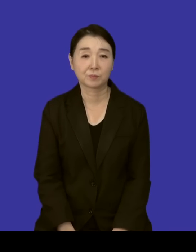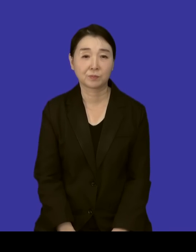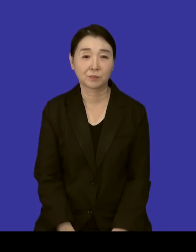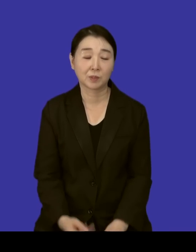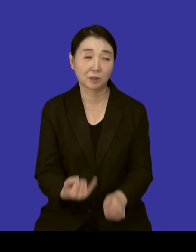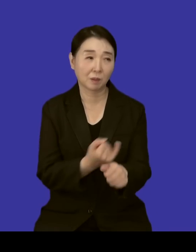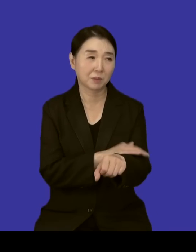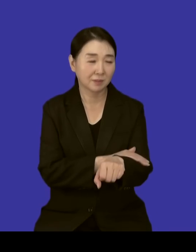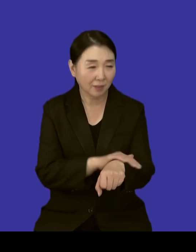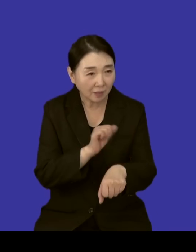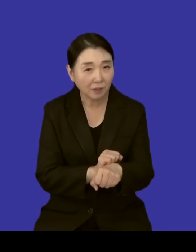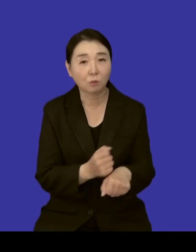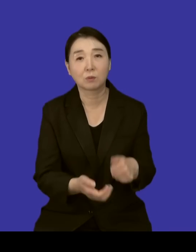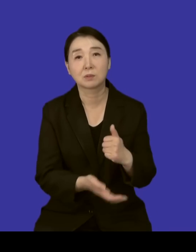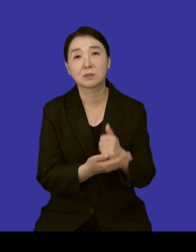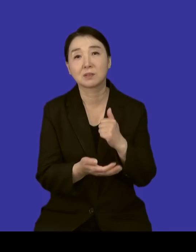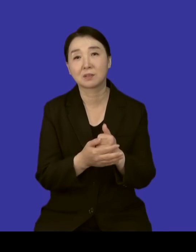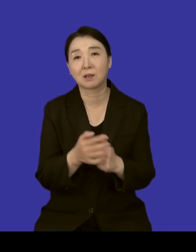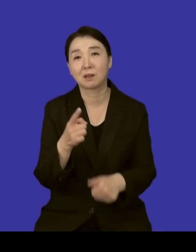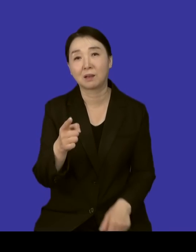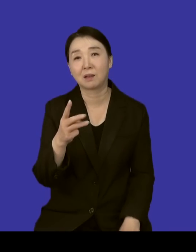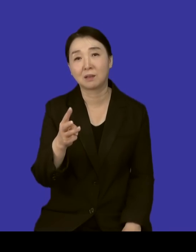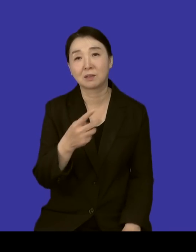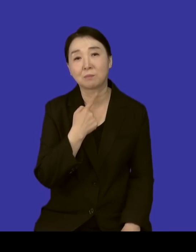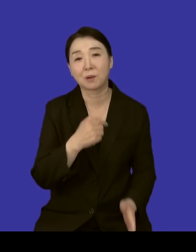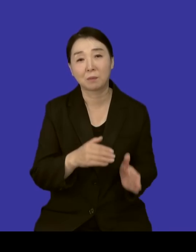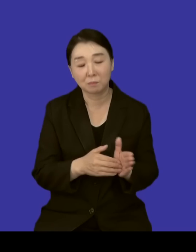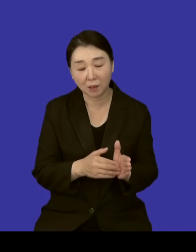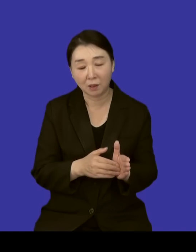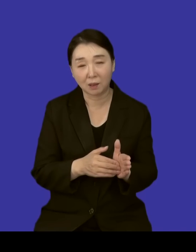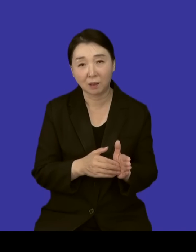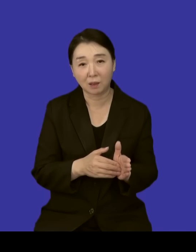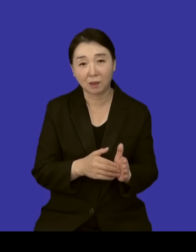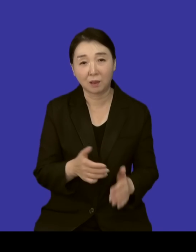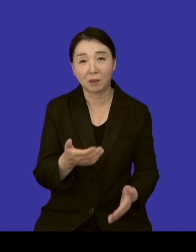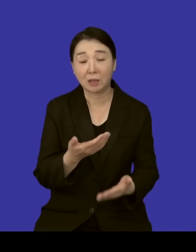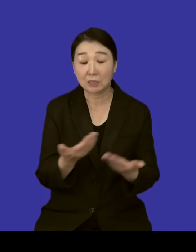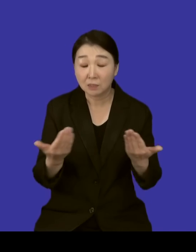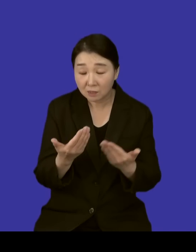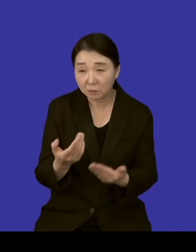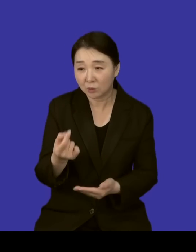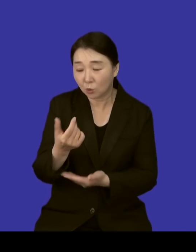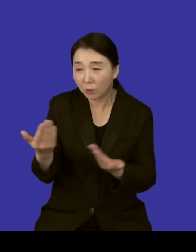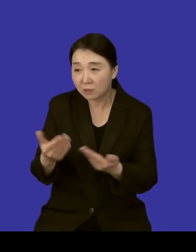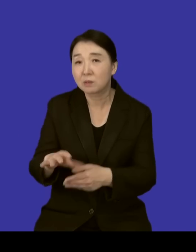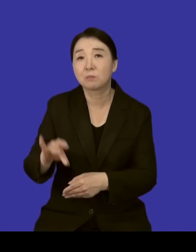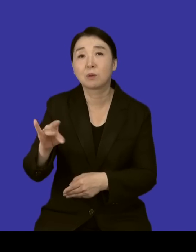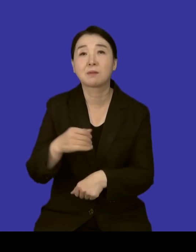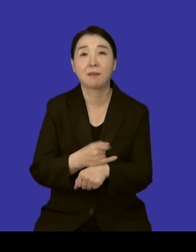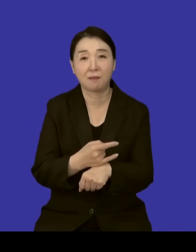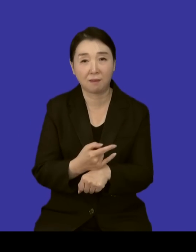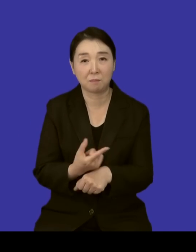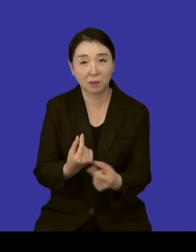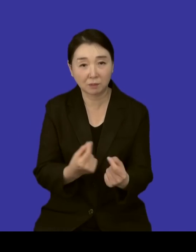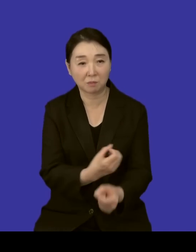너무 잘했다고 칭찬을 3번을 해줬어요. 예. 큰 일은 이렇게 작은 일부터 하는 거라고. 그러면서